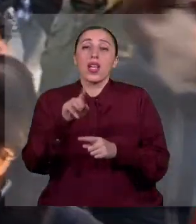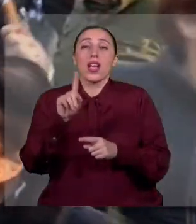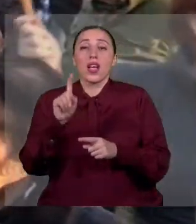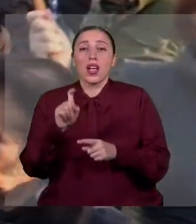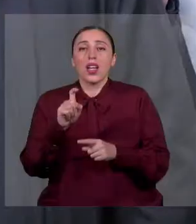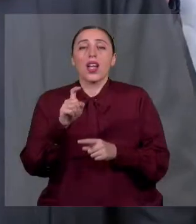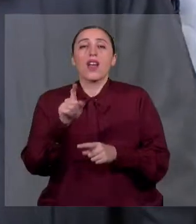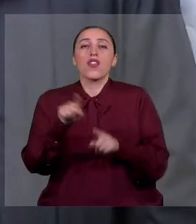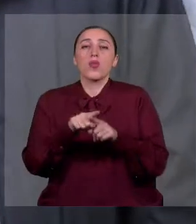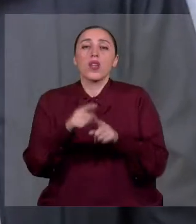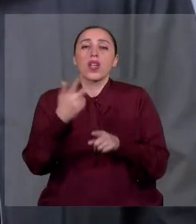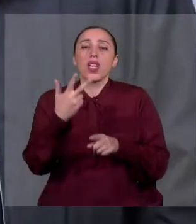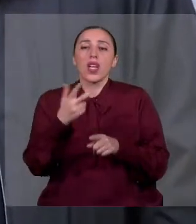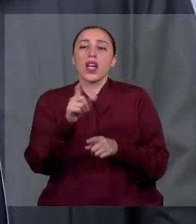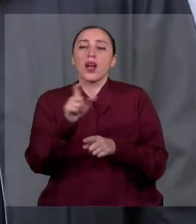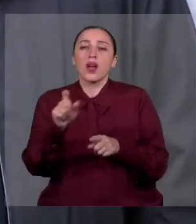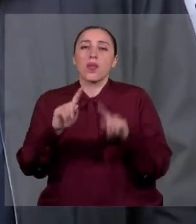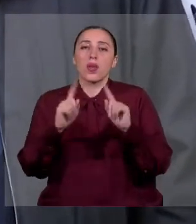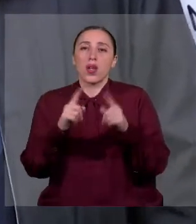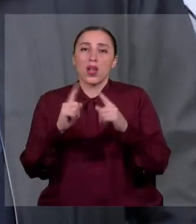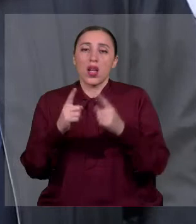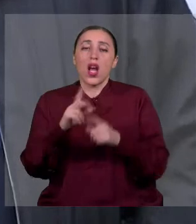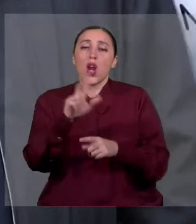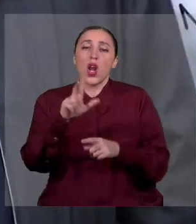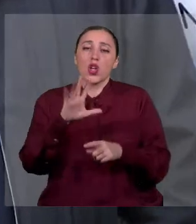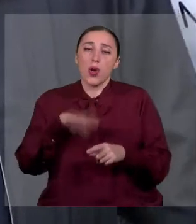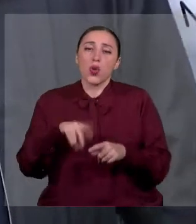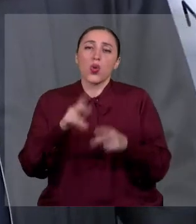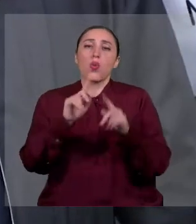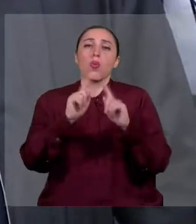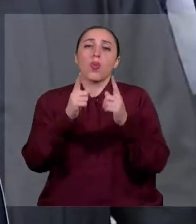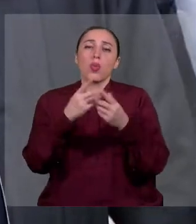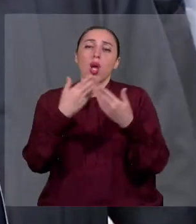անդամներին։ 3 ժամ անց Բերման ենթարկվածները ազատ են արձակվել։